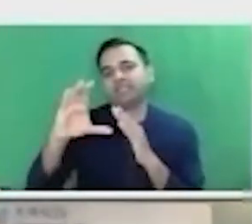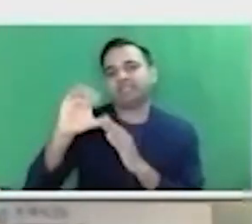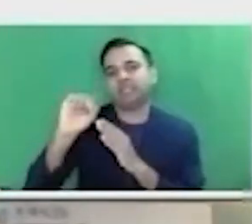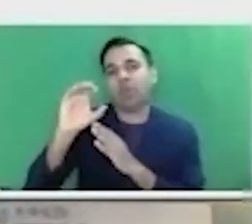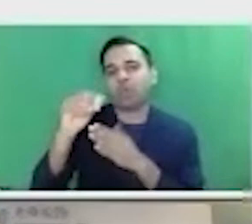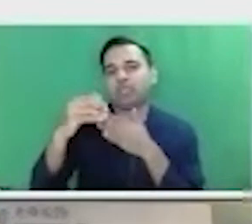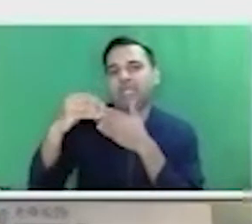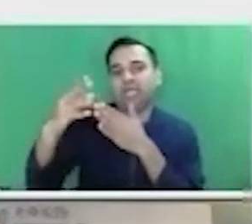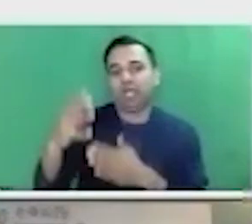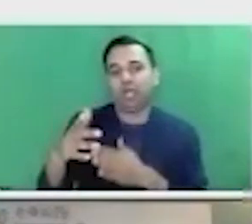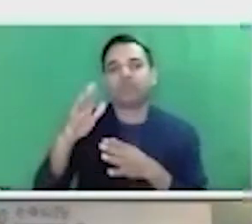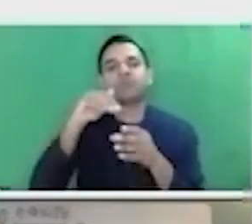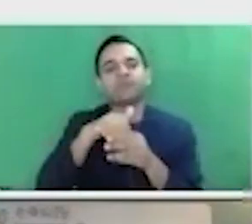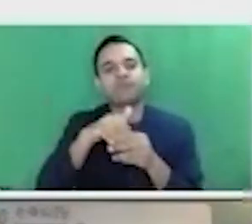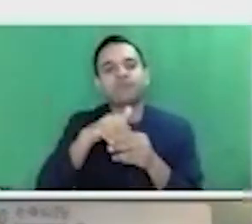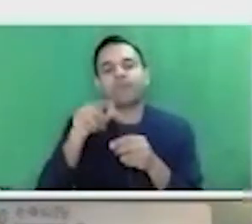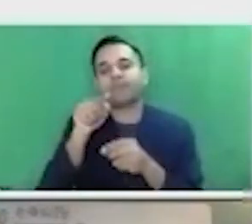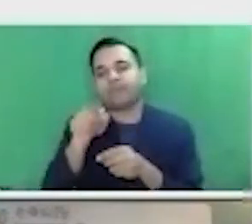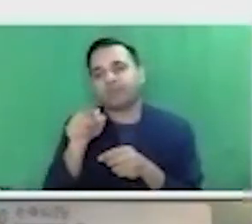إذن ساندرا وكولدريرو